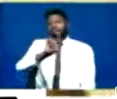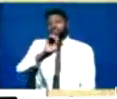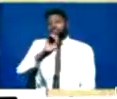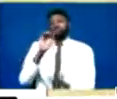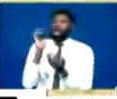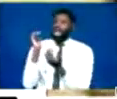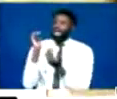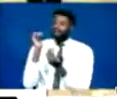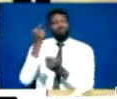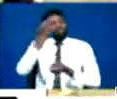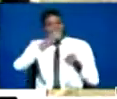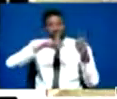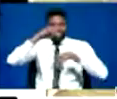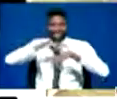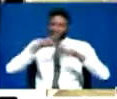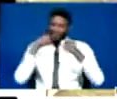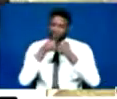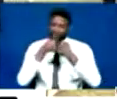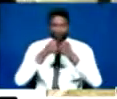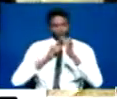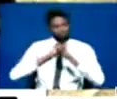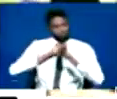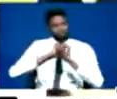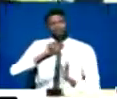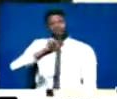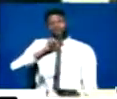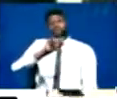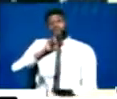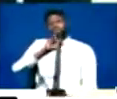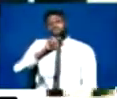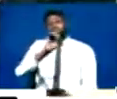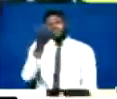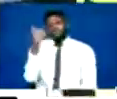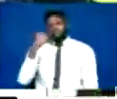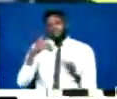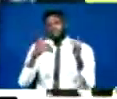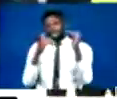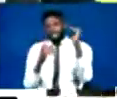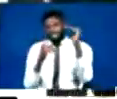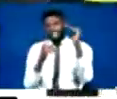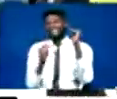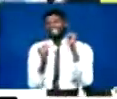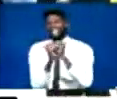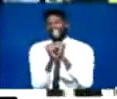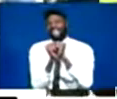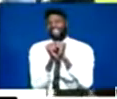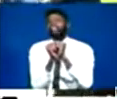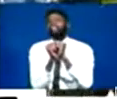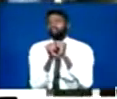ushindi kwenye mechi hiyo kali, ambayo Kamito walitoka mabao 10 nyuma kwenye kipindi cha pili na kuandikisha ushindi wa